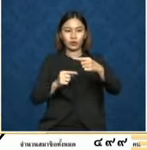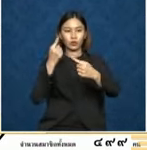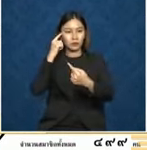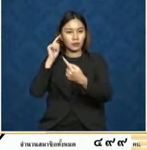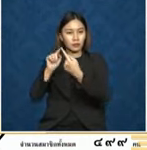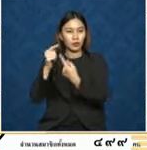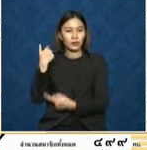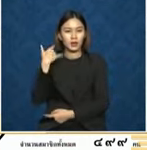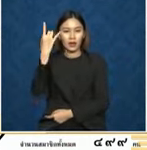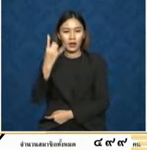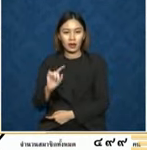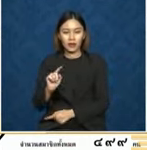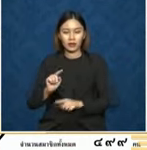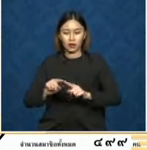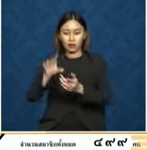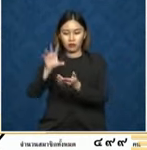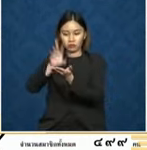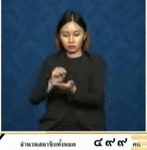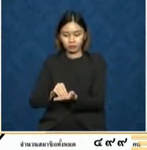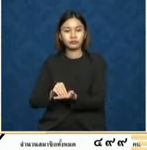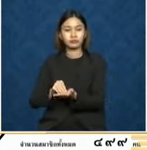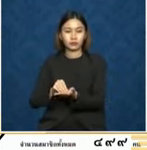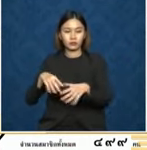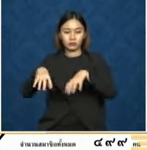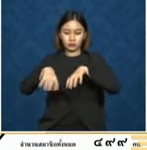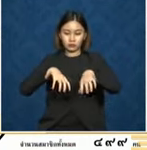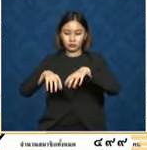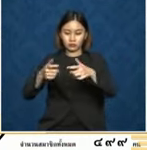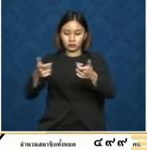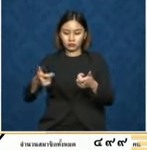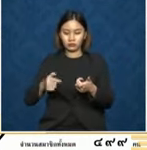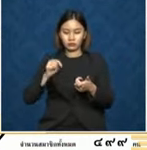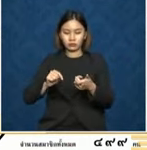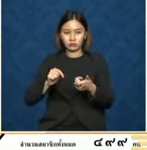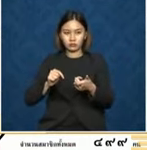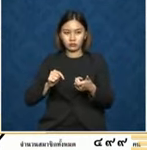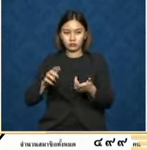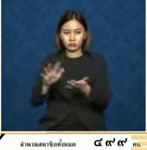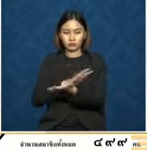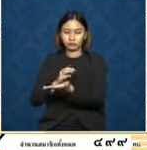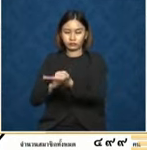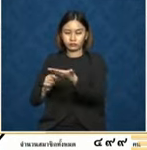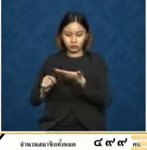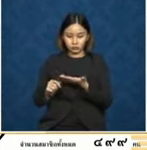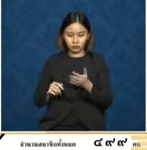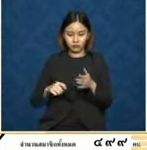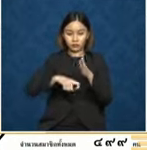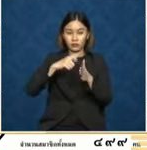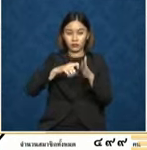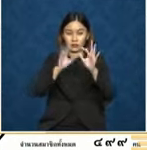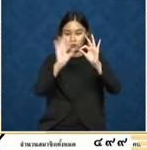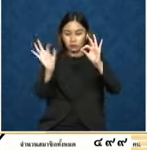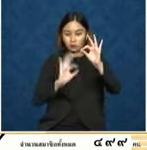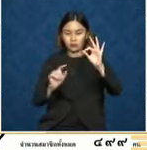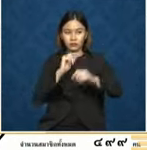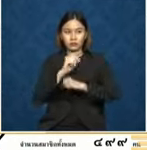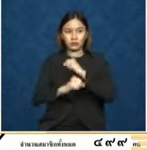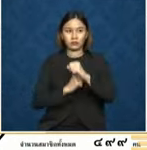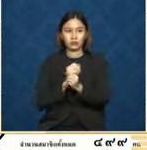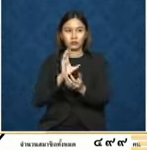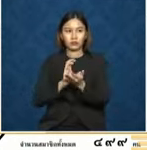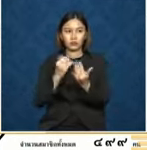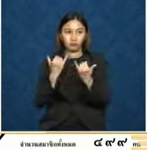สงค์ใดแต่จากข้อมูลที่ผมได้จากเอกสารนะครับผมได้รับนั้นนะครับหลักการและเหตุผลบอกไว้ว่าปีงบประมาณ